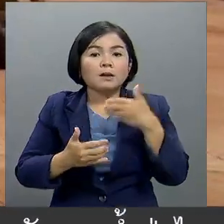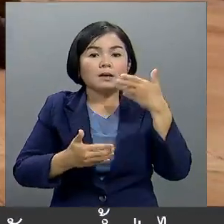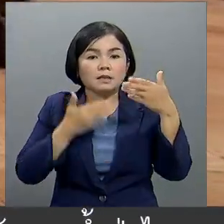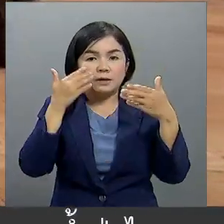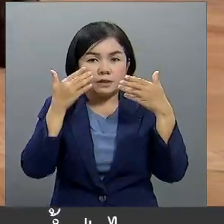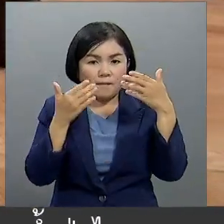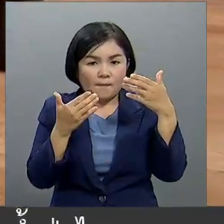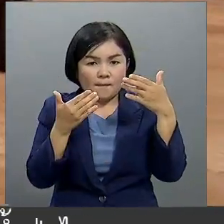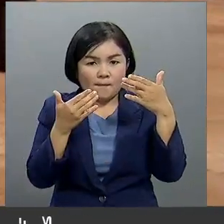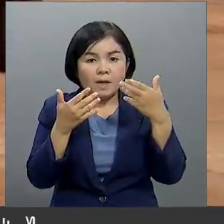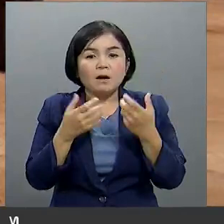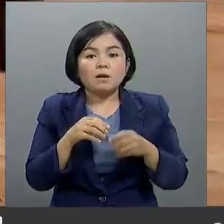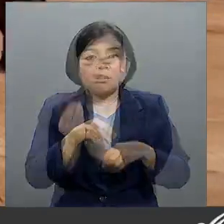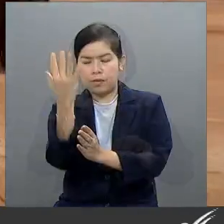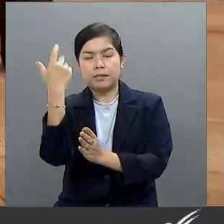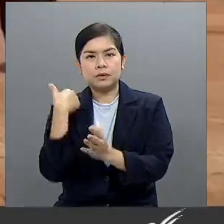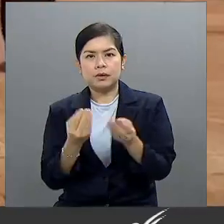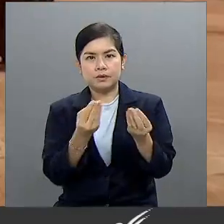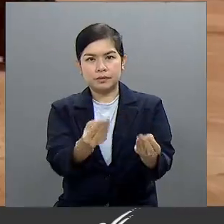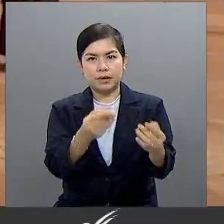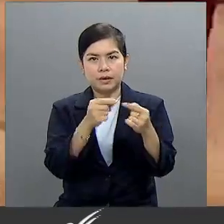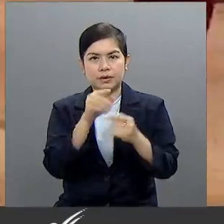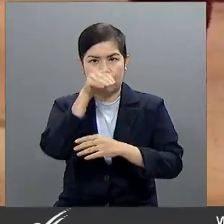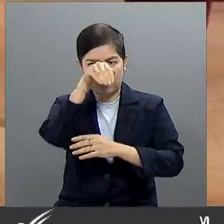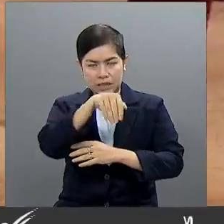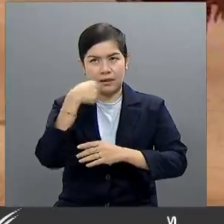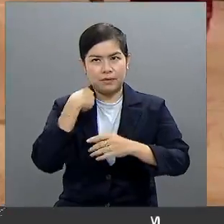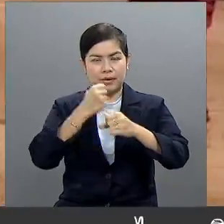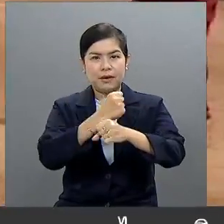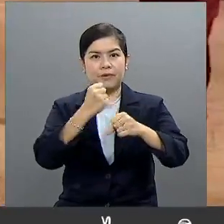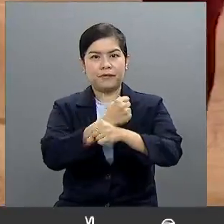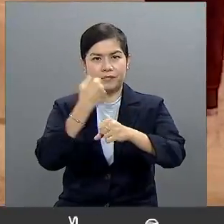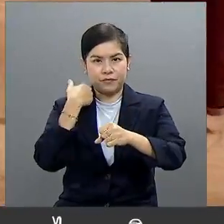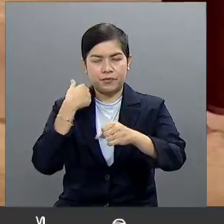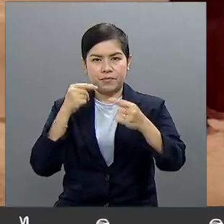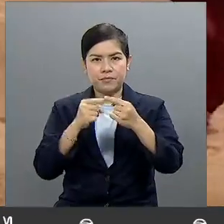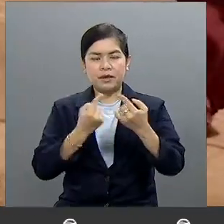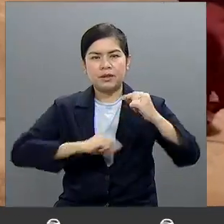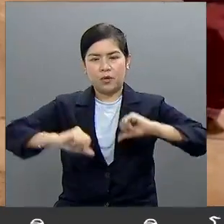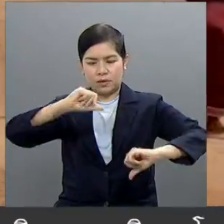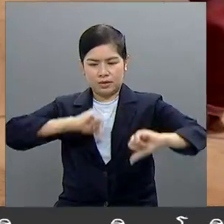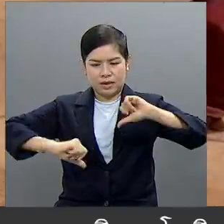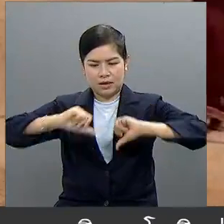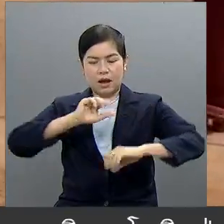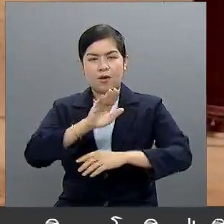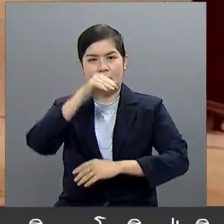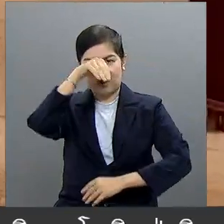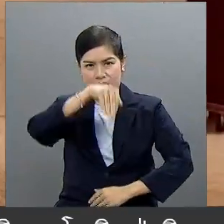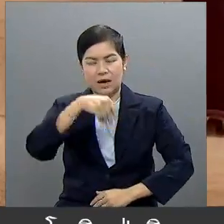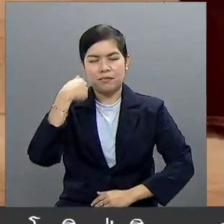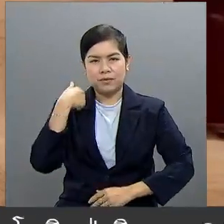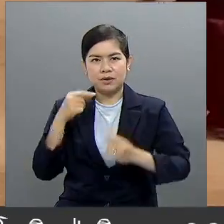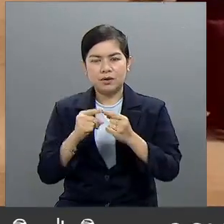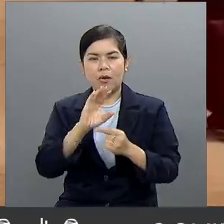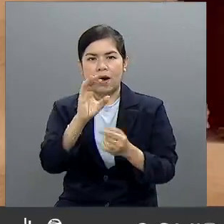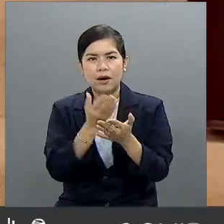าหารช้างแล้วก็ไปฝึกช้างเพื่อทำการแสดงพัฒนาการเป็นแหล่งท่องเที่ยวหารายได้พึ่งพาตัวเองในอนา